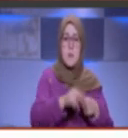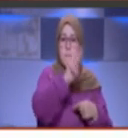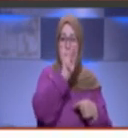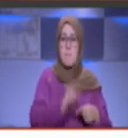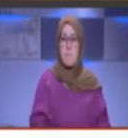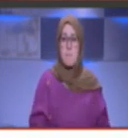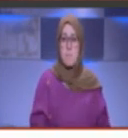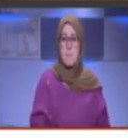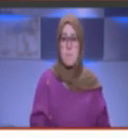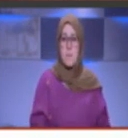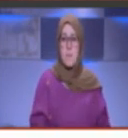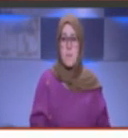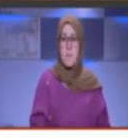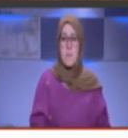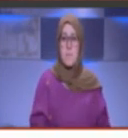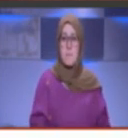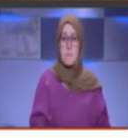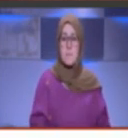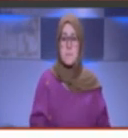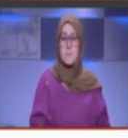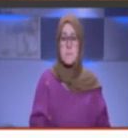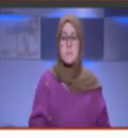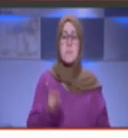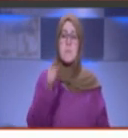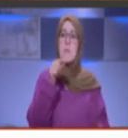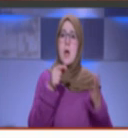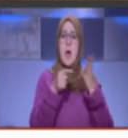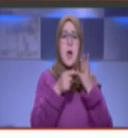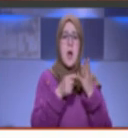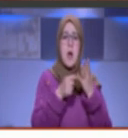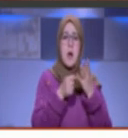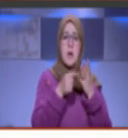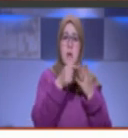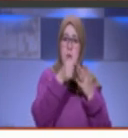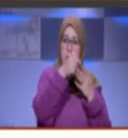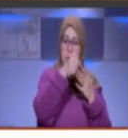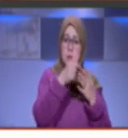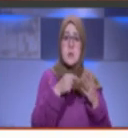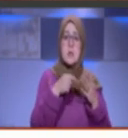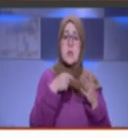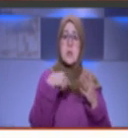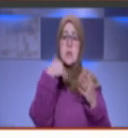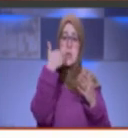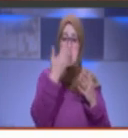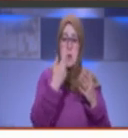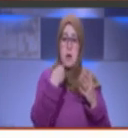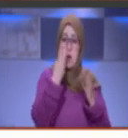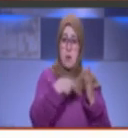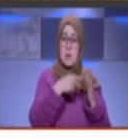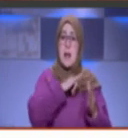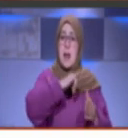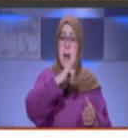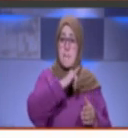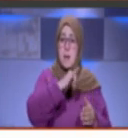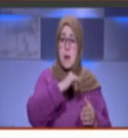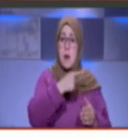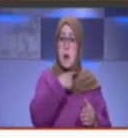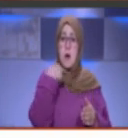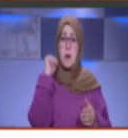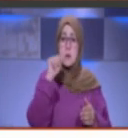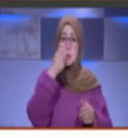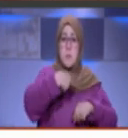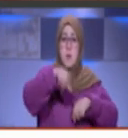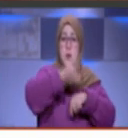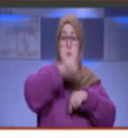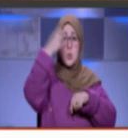محاولة استمرار قضية العزل والتعامل معها بجدية بحيث ان لا ينتشر المرض.